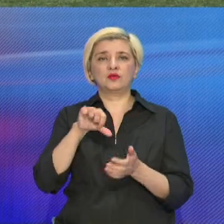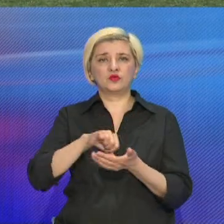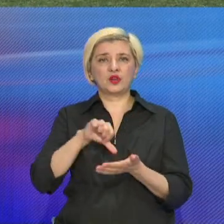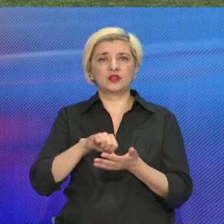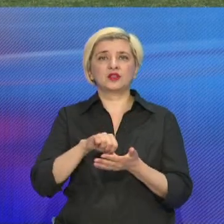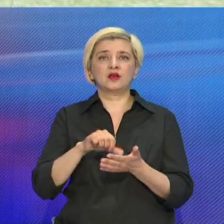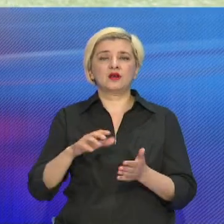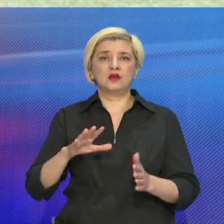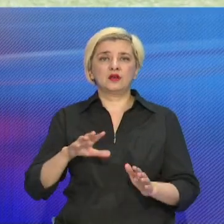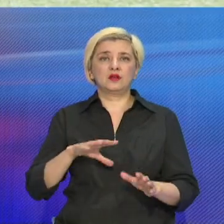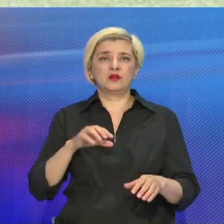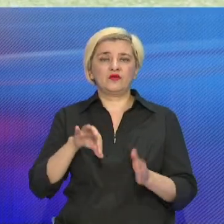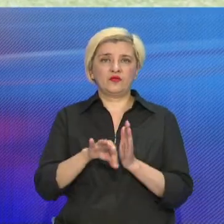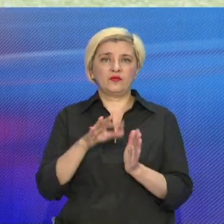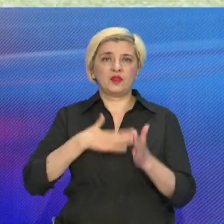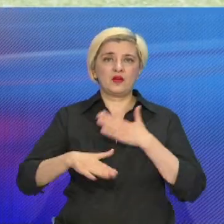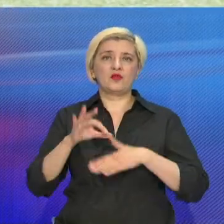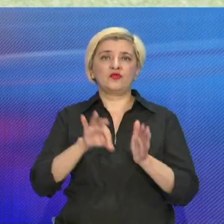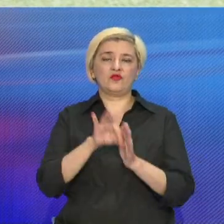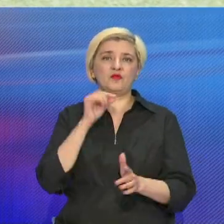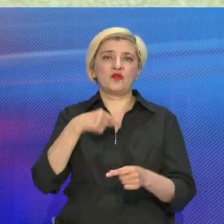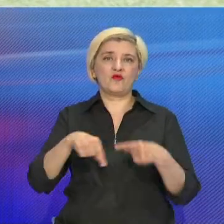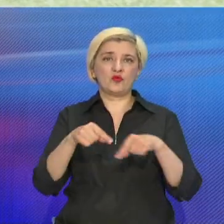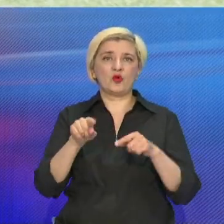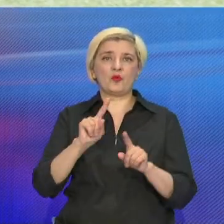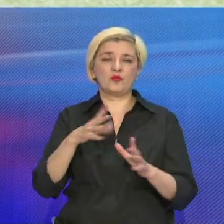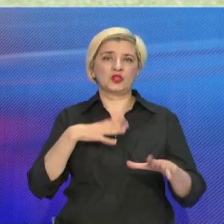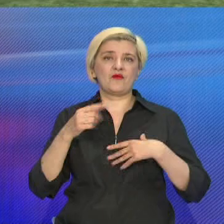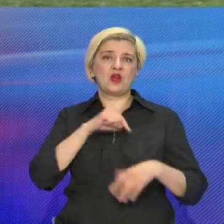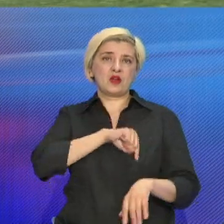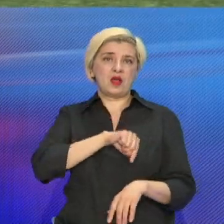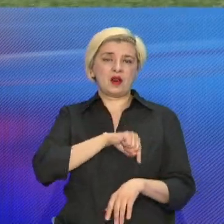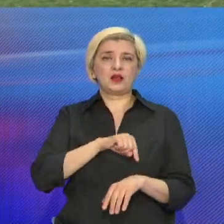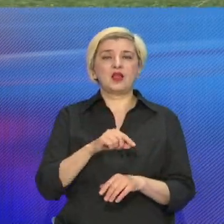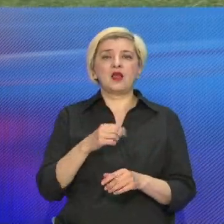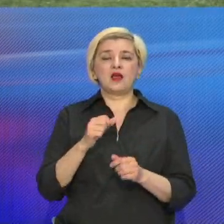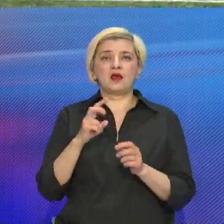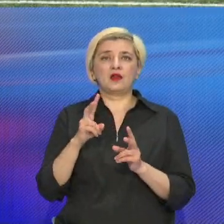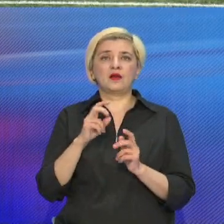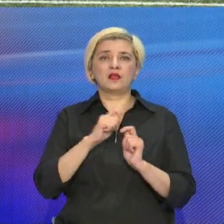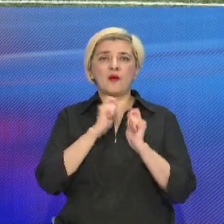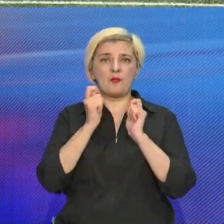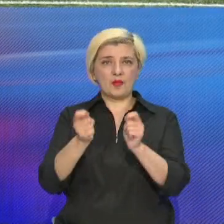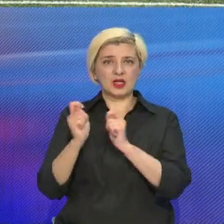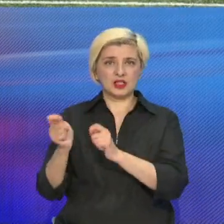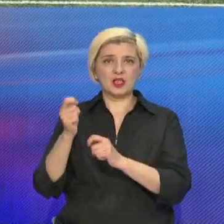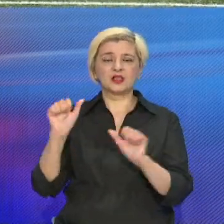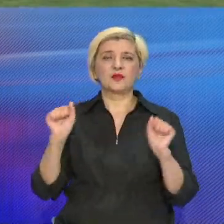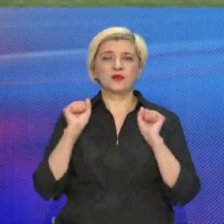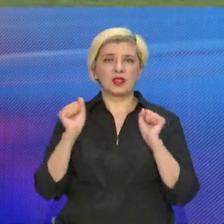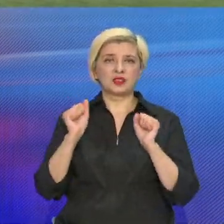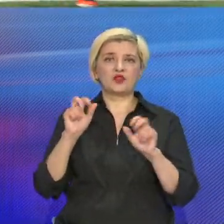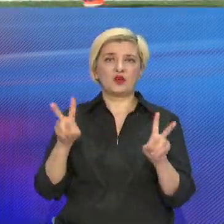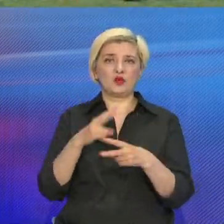і баявы характар. Да слова, галоўны трафей республіканскіх спаборніцтваў «Скураны мяч» на прызы прэзідэнцкага спартыўнага клуба